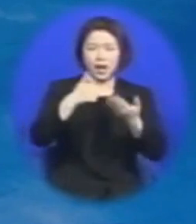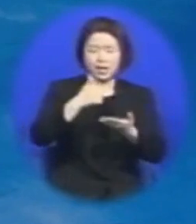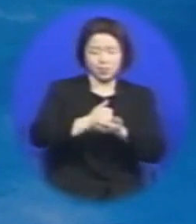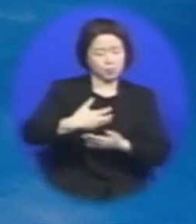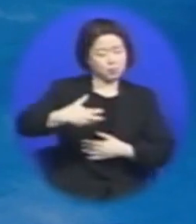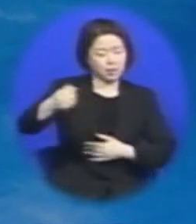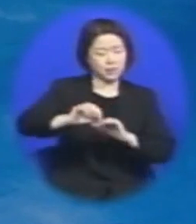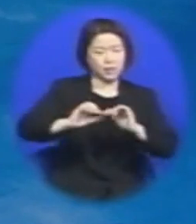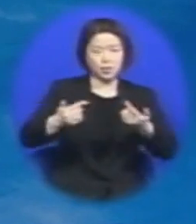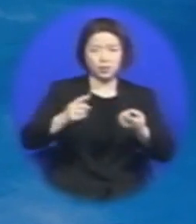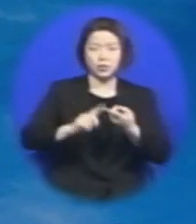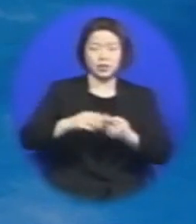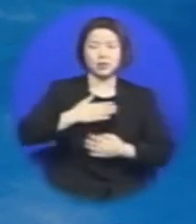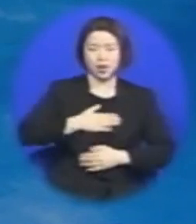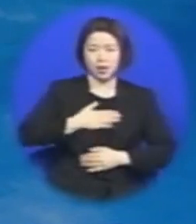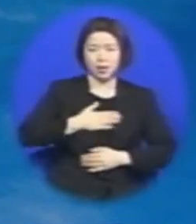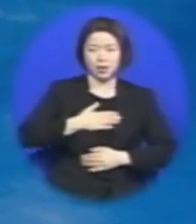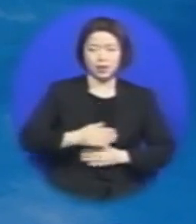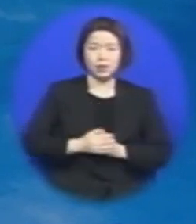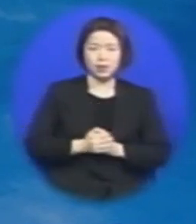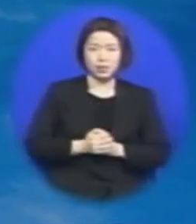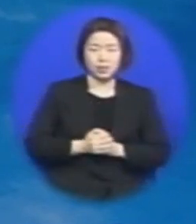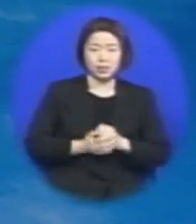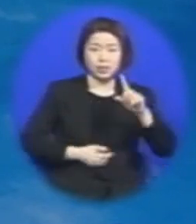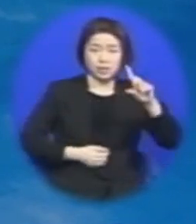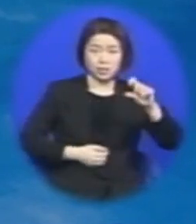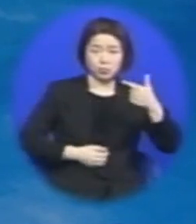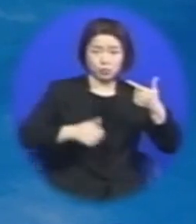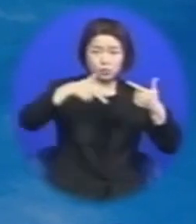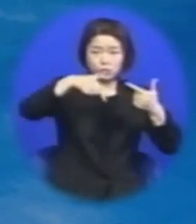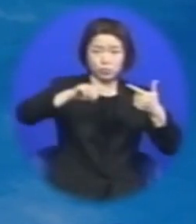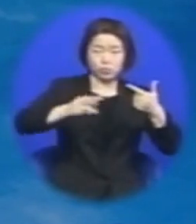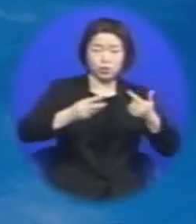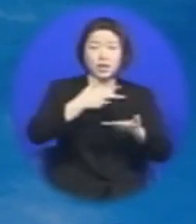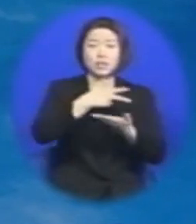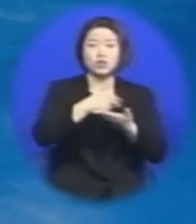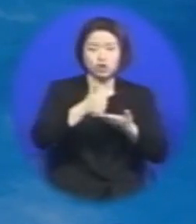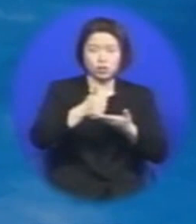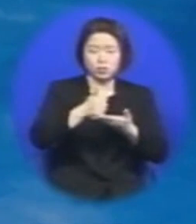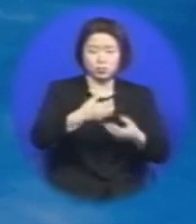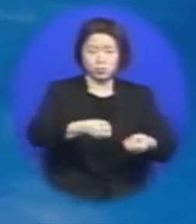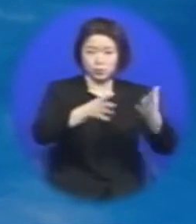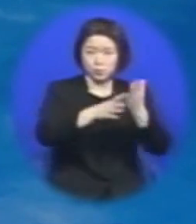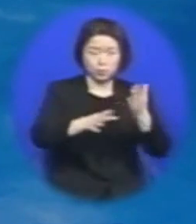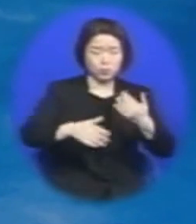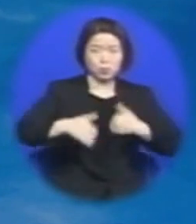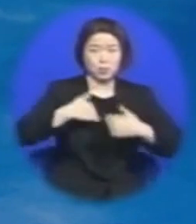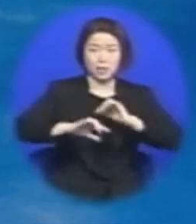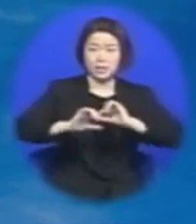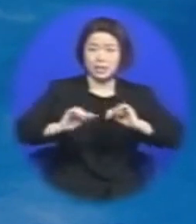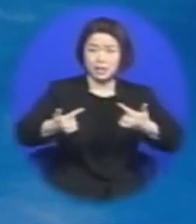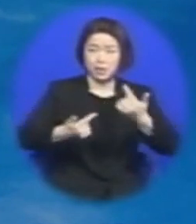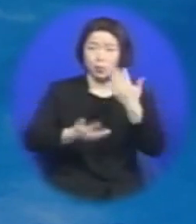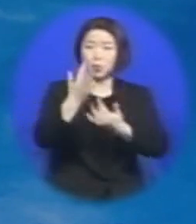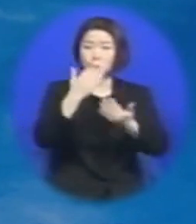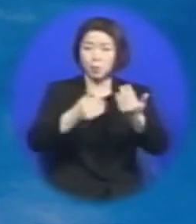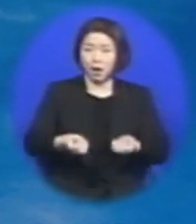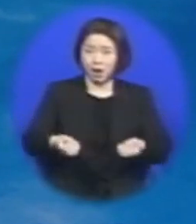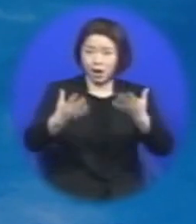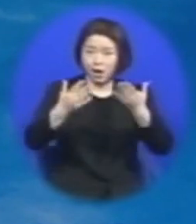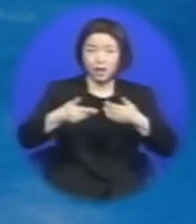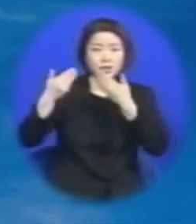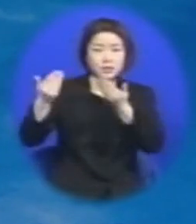것을 알았습니다 16절에 주님은 재물을 반기지 않으시며 내가 번제를 드리더라도